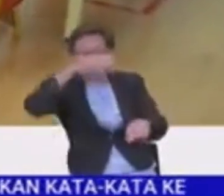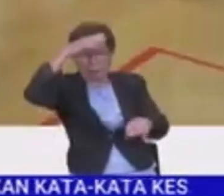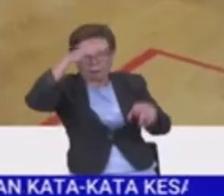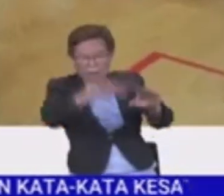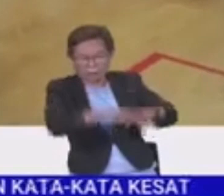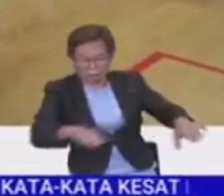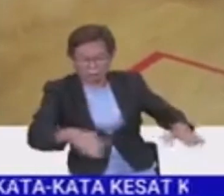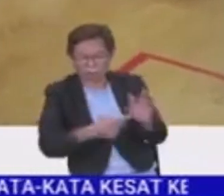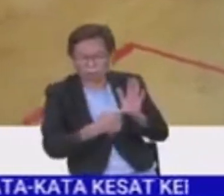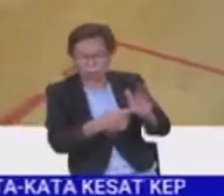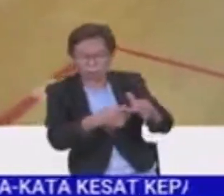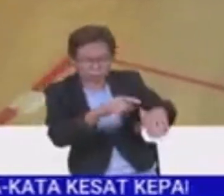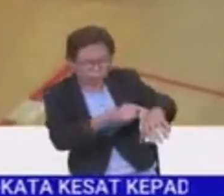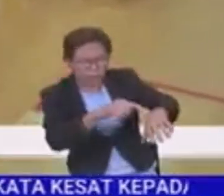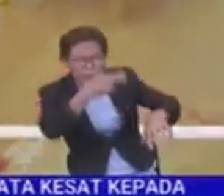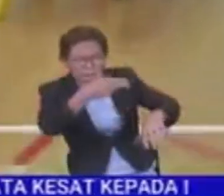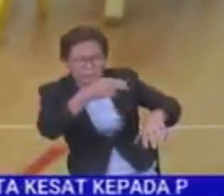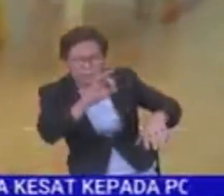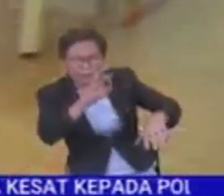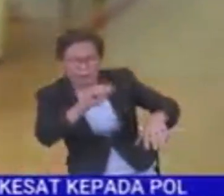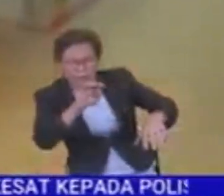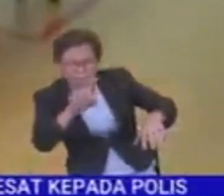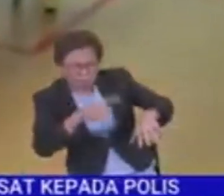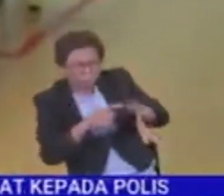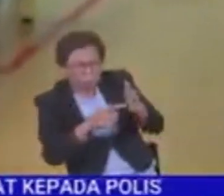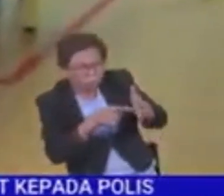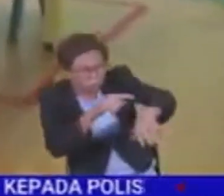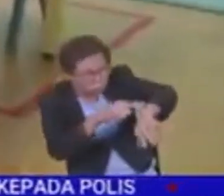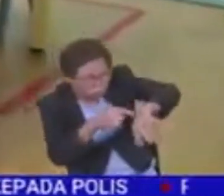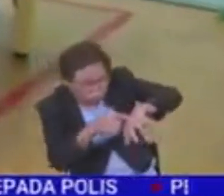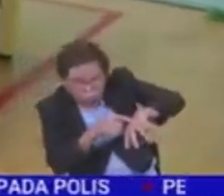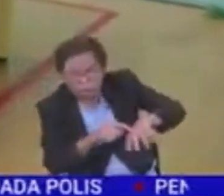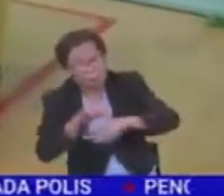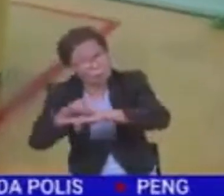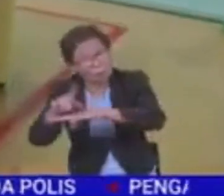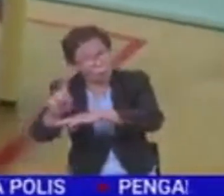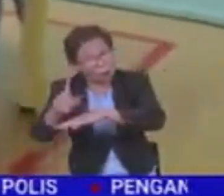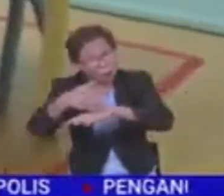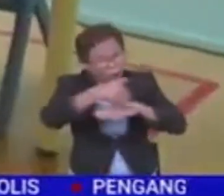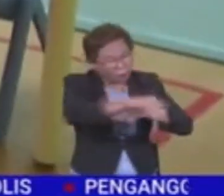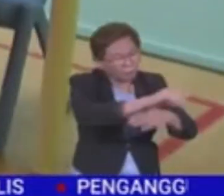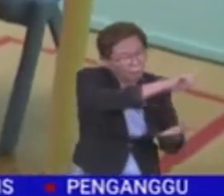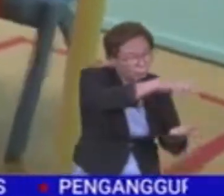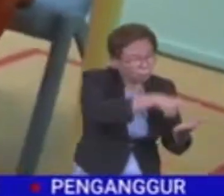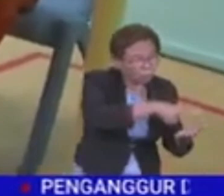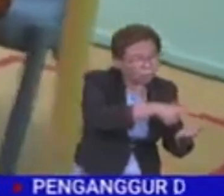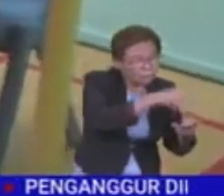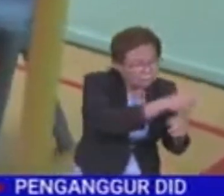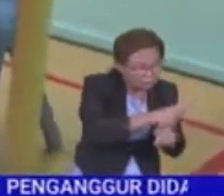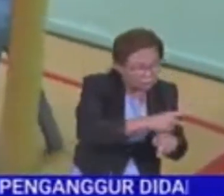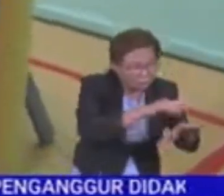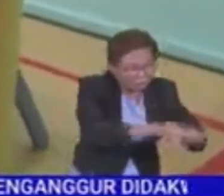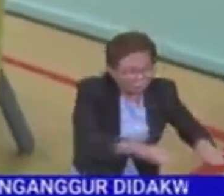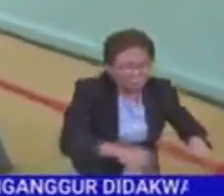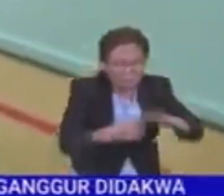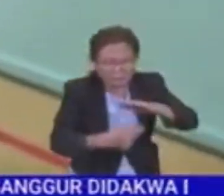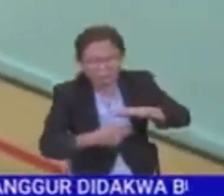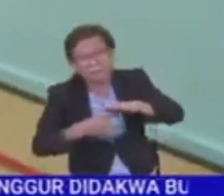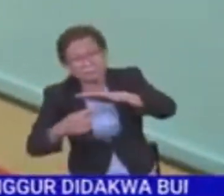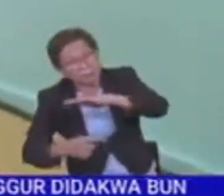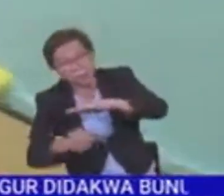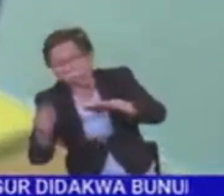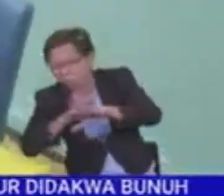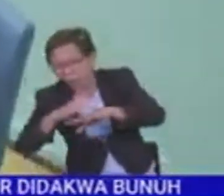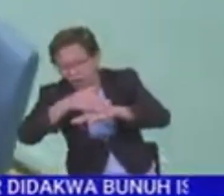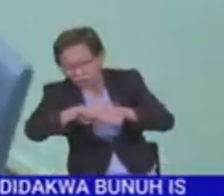kanak-kanak yang menunjukkan tanda-tanda atau gejala jangkitan dinasehati untuk tidak mengantar anak ke pusat jagaan kanak-kanak taska tadi kau